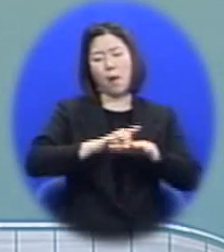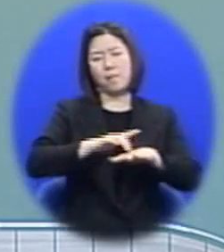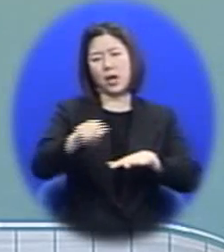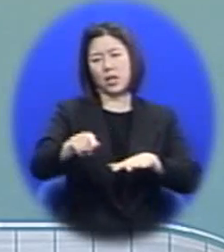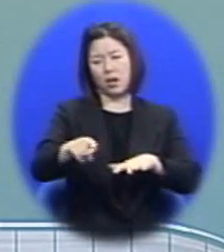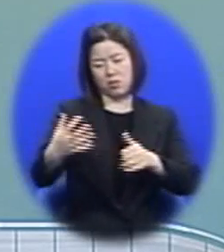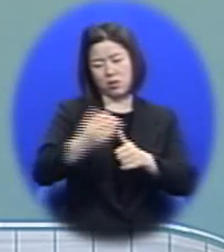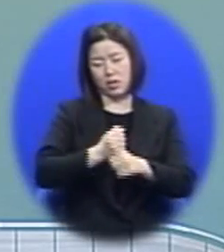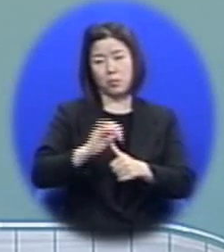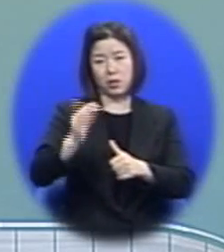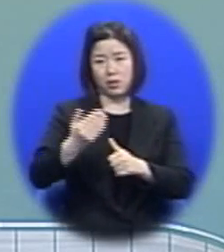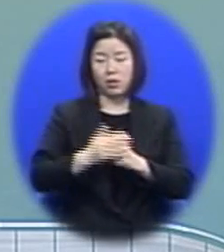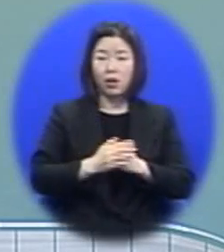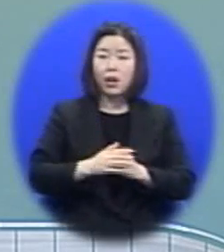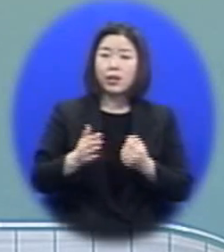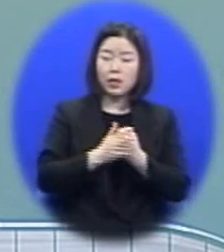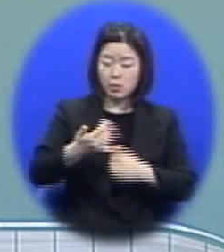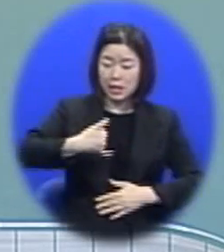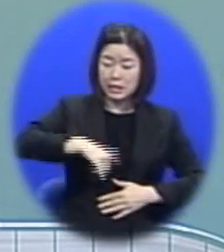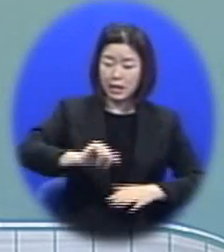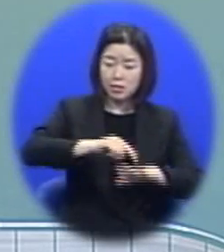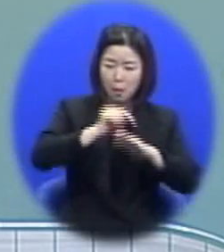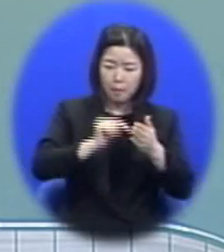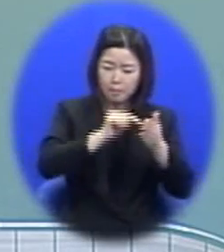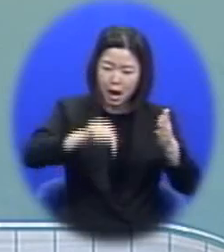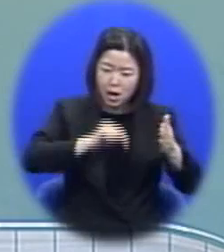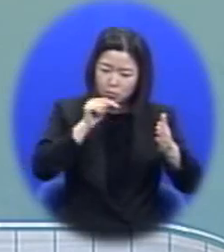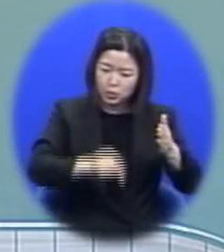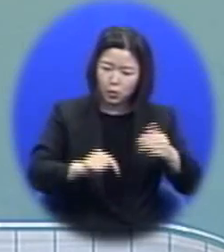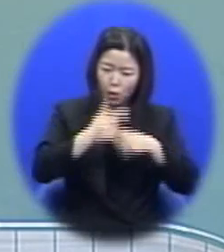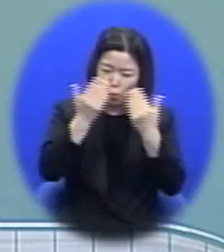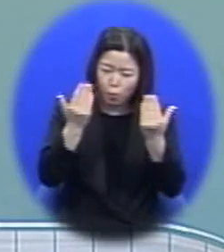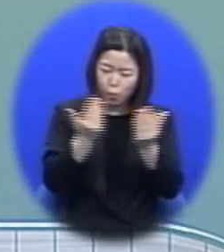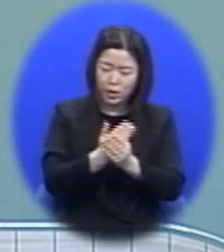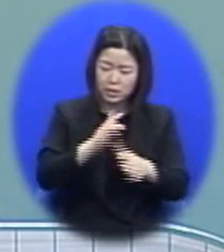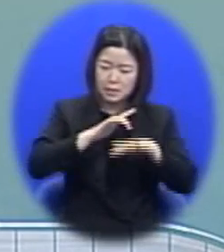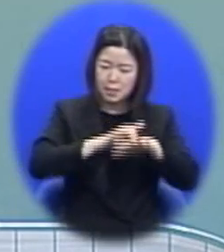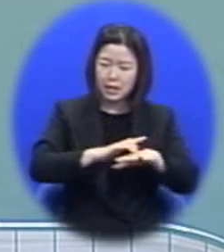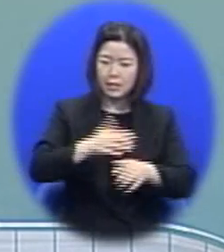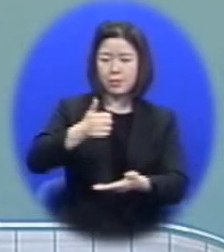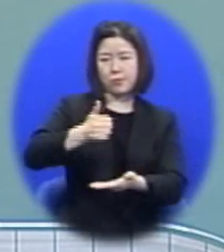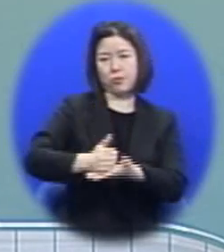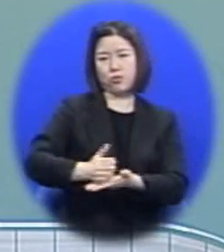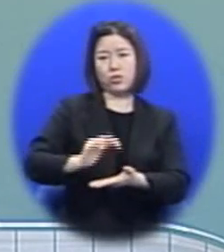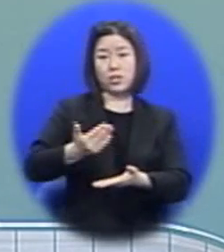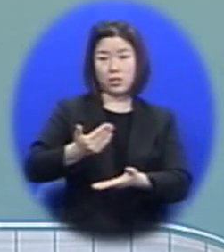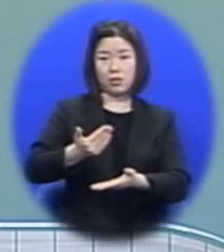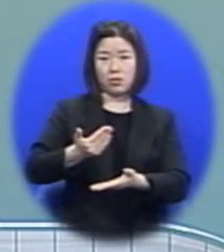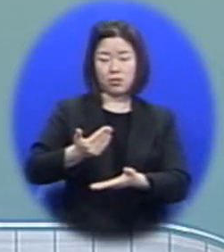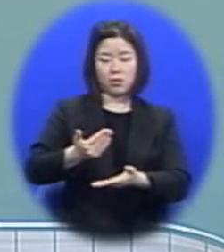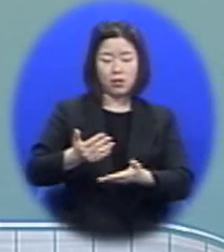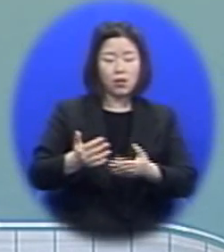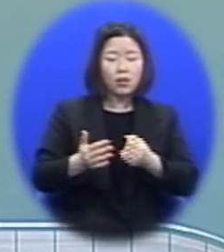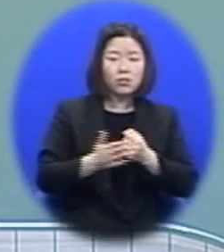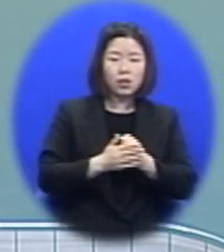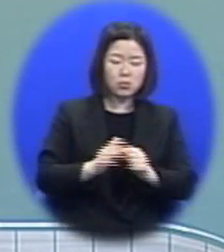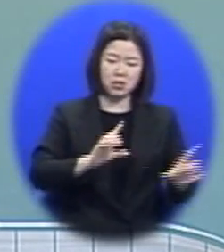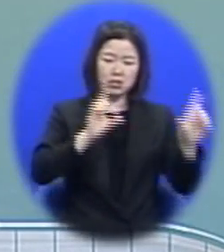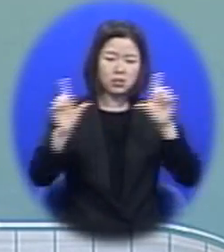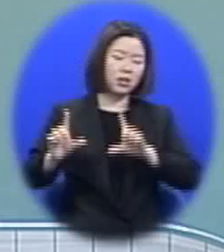그래서 자녀의 마음속에 완전히 마귀가 주인노릇 하는 겁니다 그래서 삶을